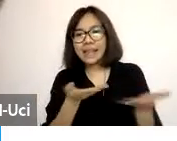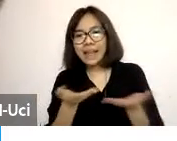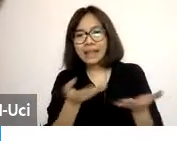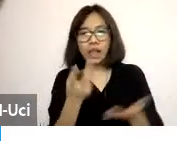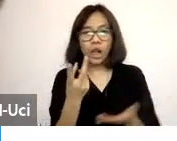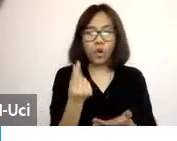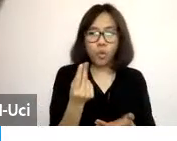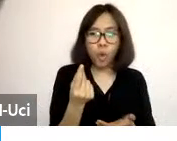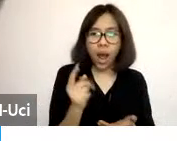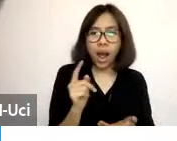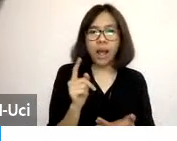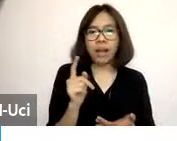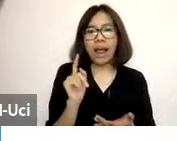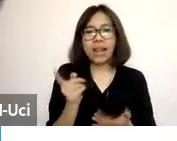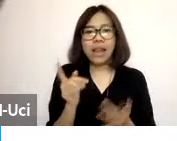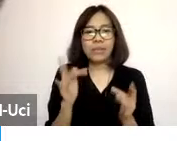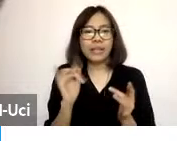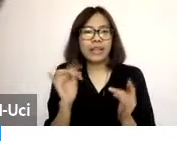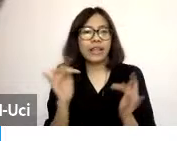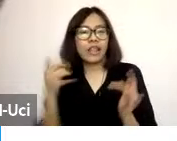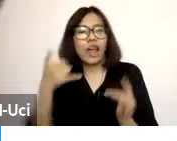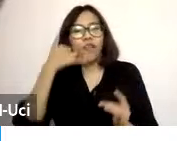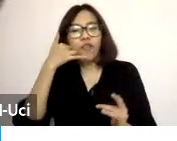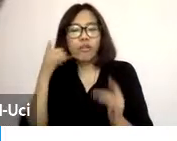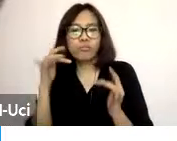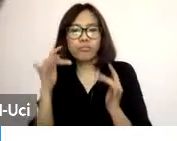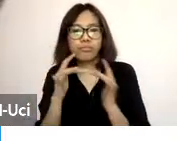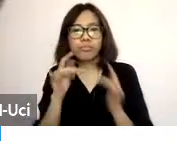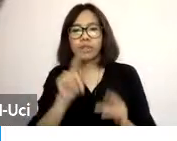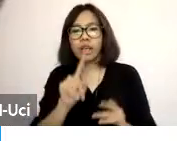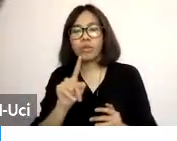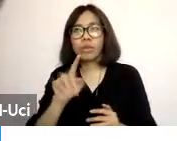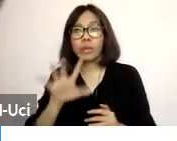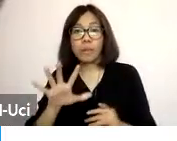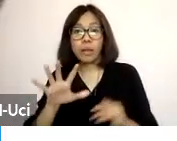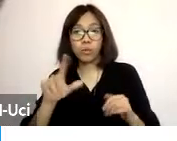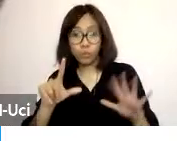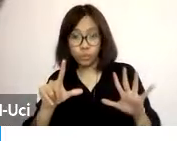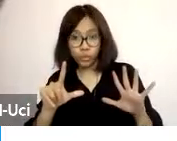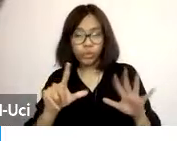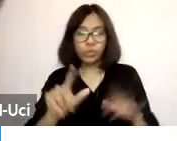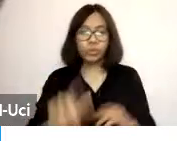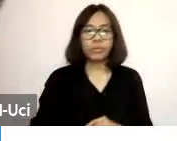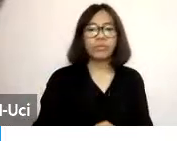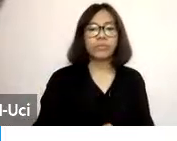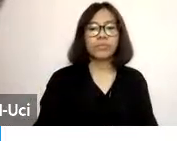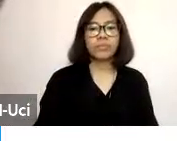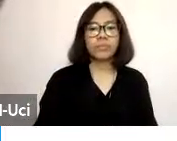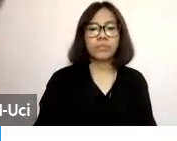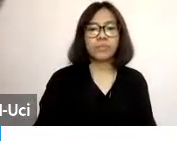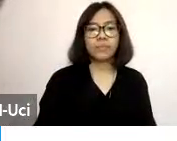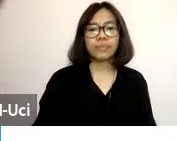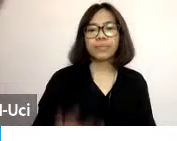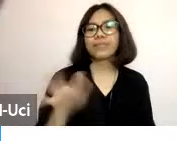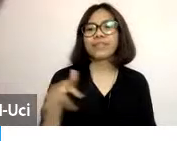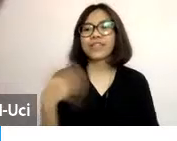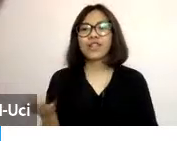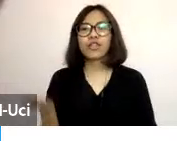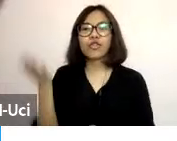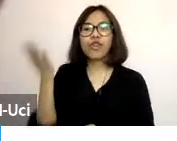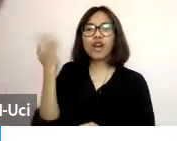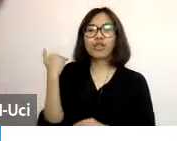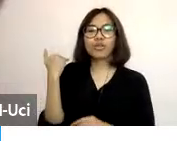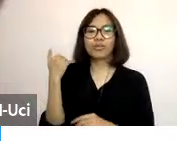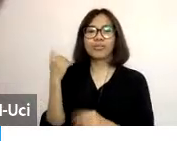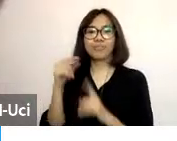157 dan kemudian perkembangan konektivitas dan transaksi kita sebagaimana kita ketahui bersama mungkin pada saat slide